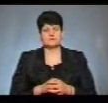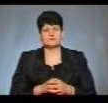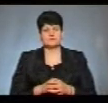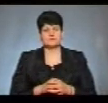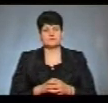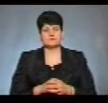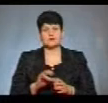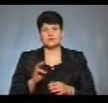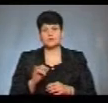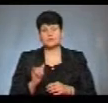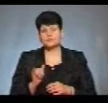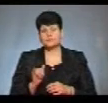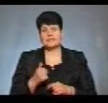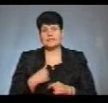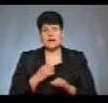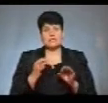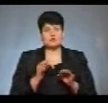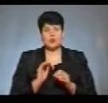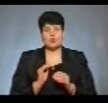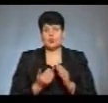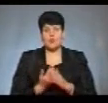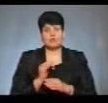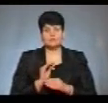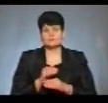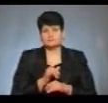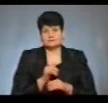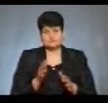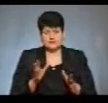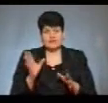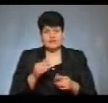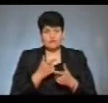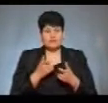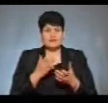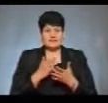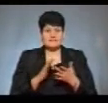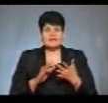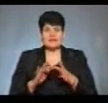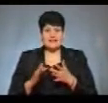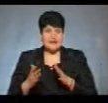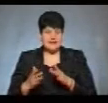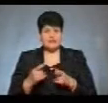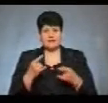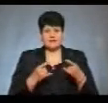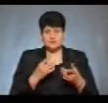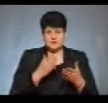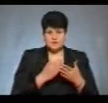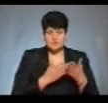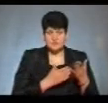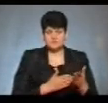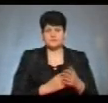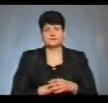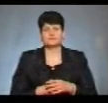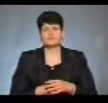Ну, я, напевно, нічого нового не додам, тому що вся інформація є в інтернеті, на телебаченні. Є